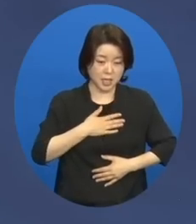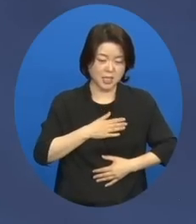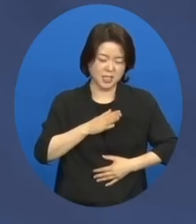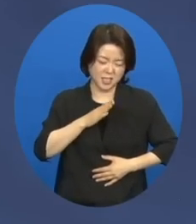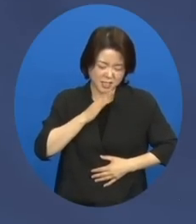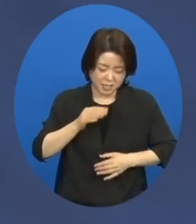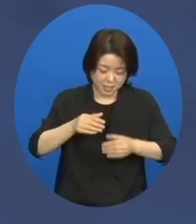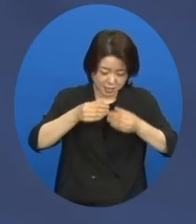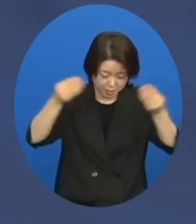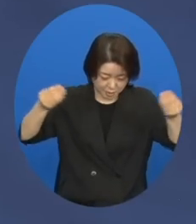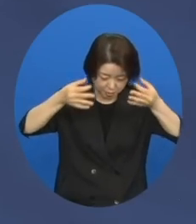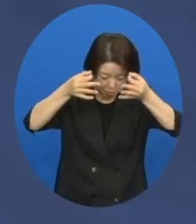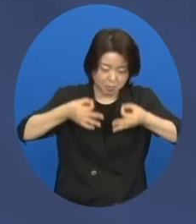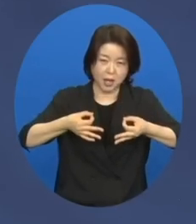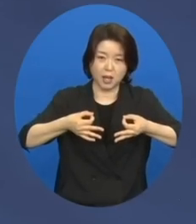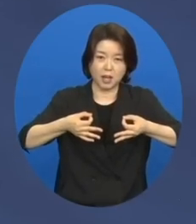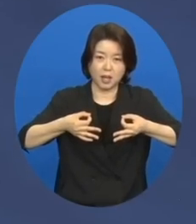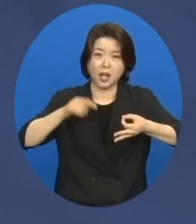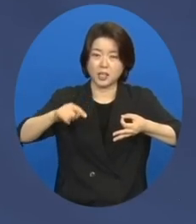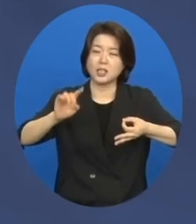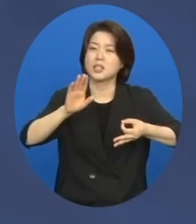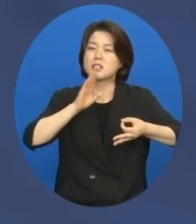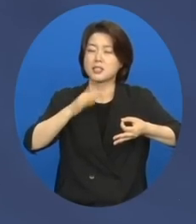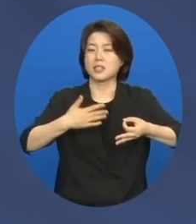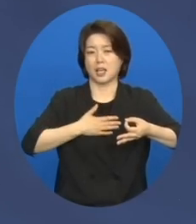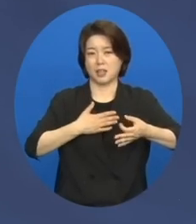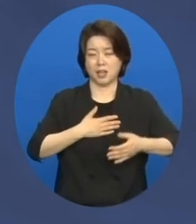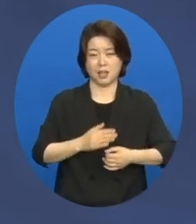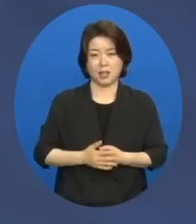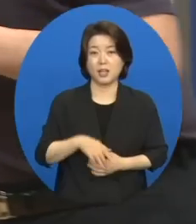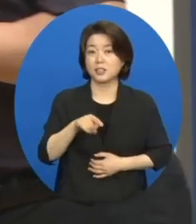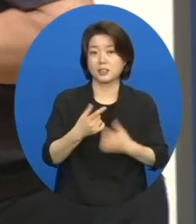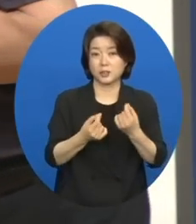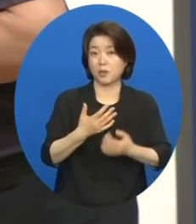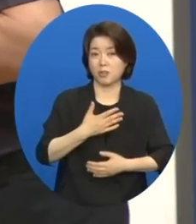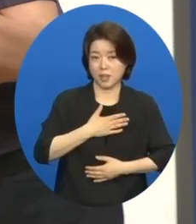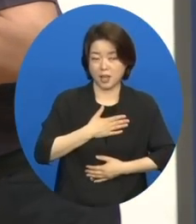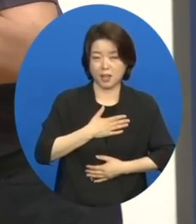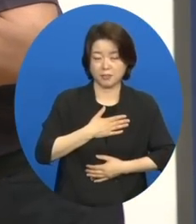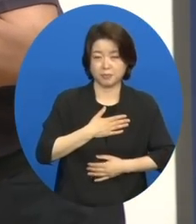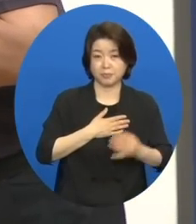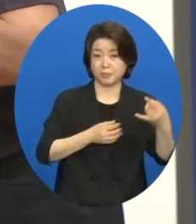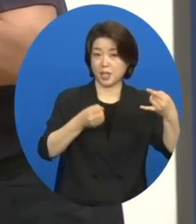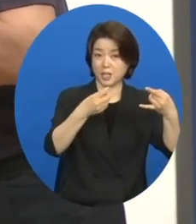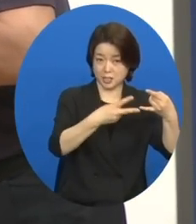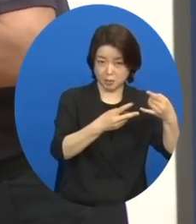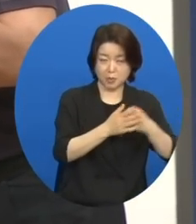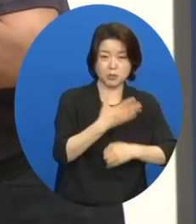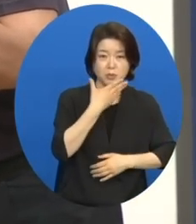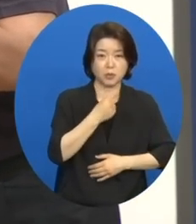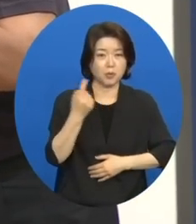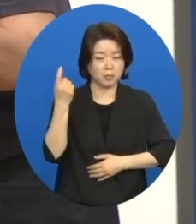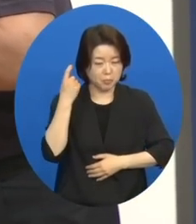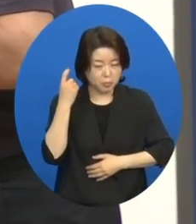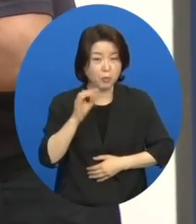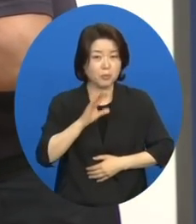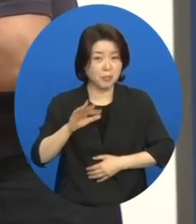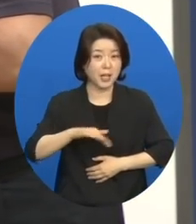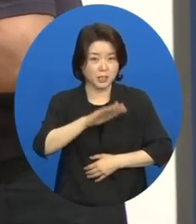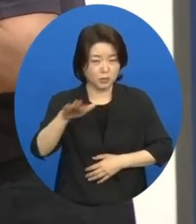진짜 나예요. 그게 진짜 나예요. 근데 그런 나를 에베소서 복음이 복음만이